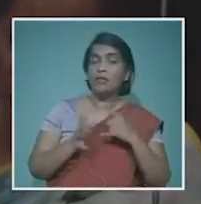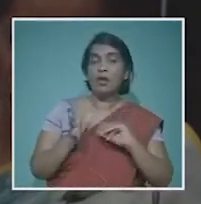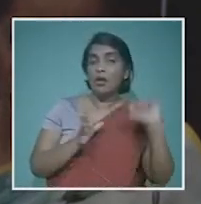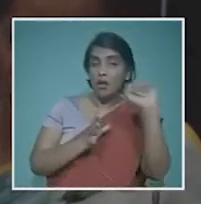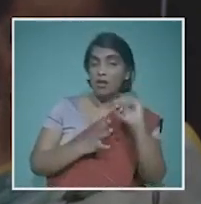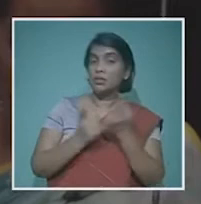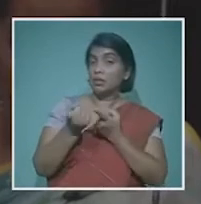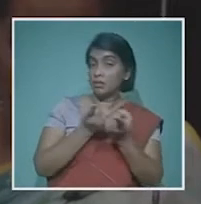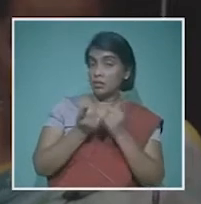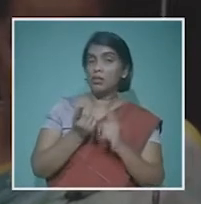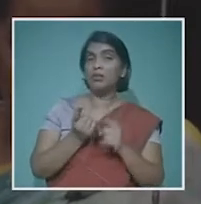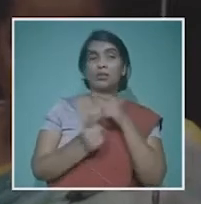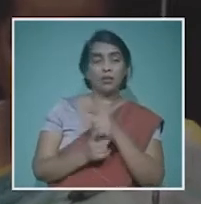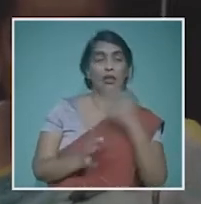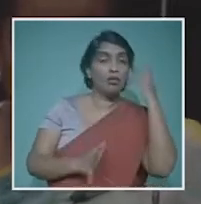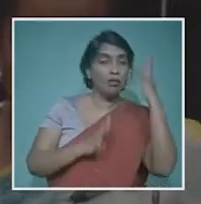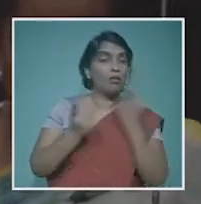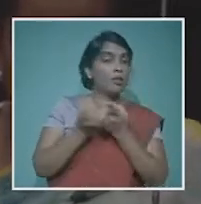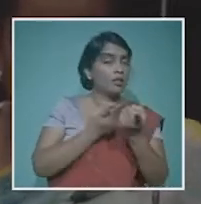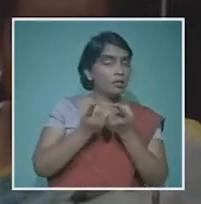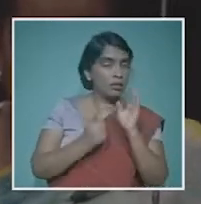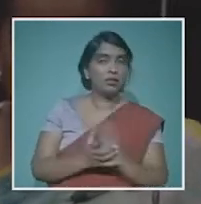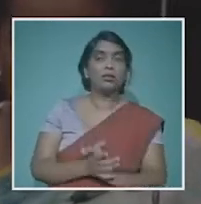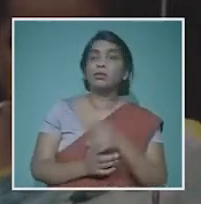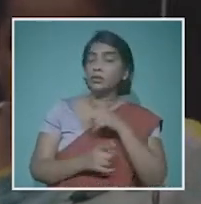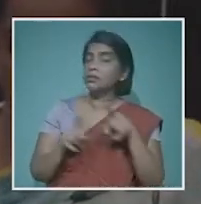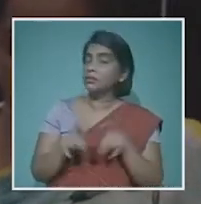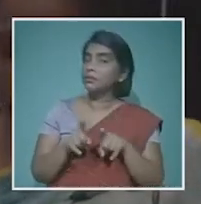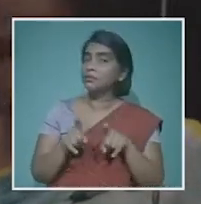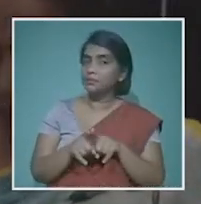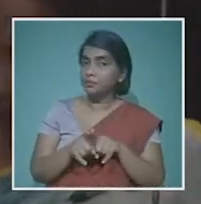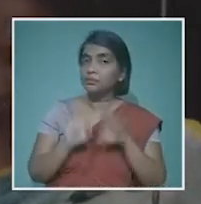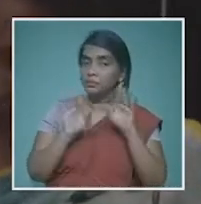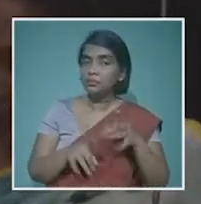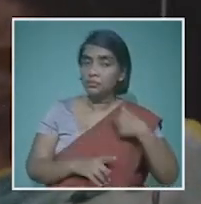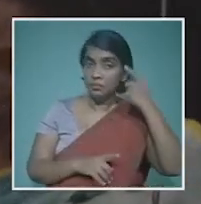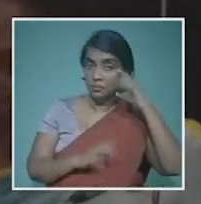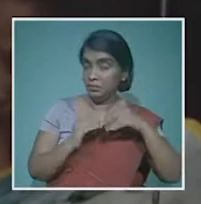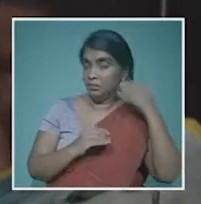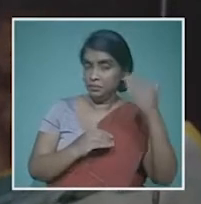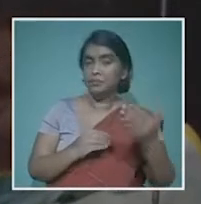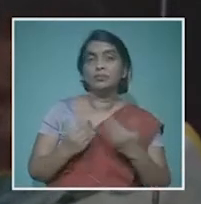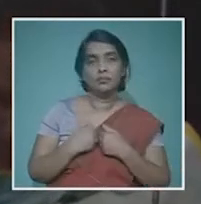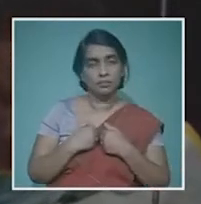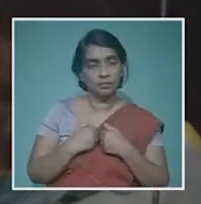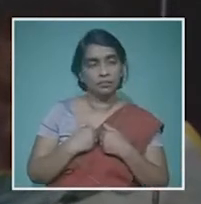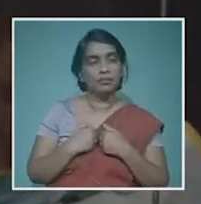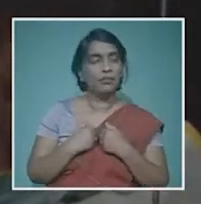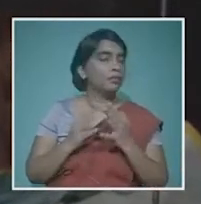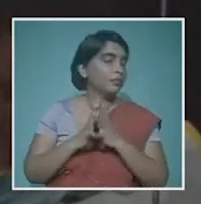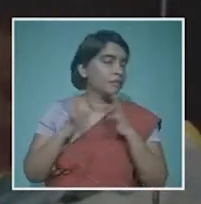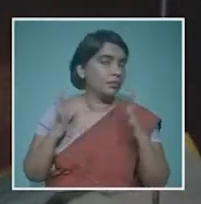එක තරම් කරන්න ඕනේ. ඒක අපි ලෝකෙත් එක තරම් කරන්න ඕනේ. ඉතින් මේ වගේ නම් අපි යන්න බලාපොරොත්තු වෙන්නේ අපිට